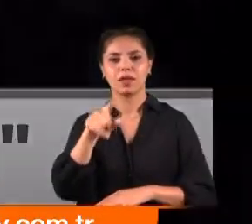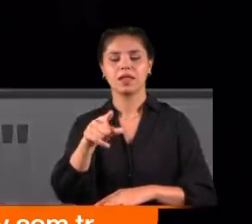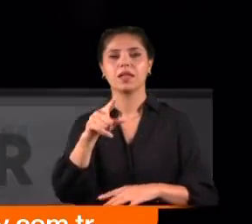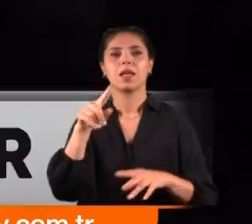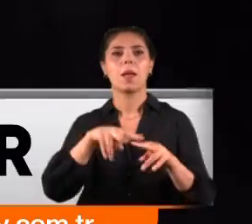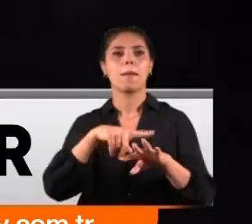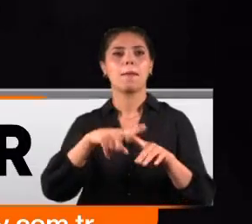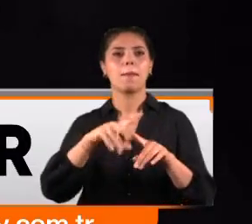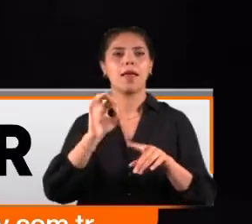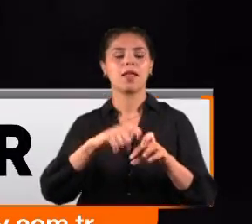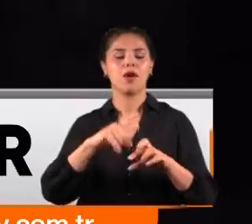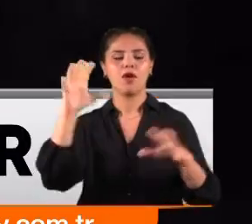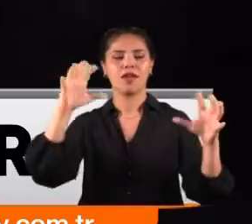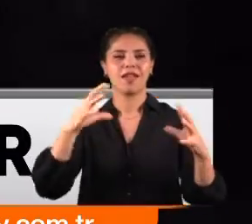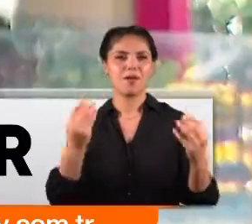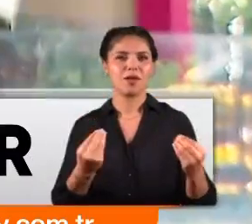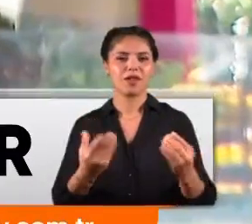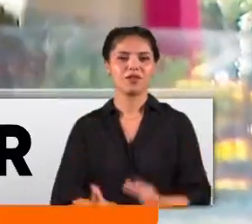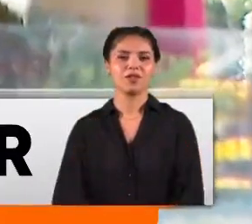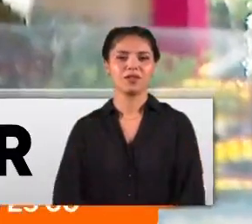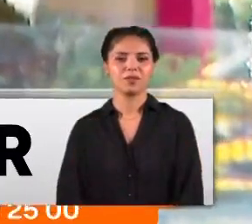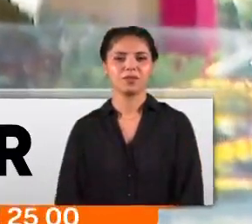meteor yağmurlarını da gözlemleyebilecek olmamız.